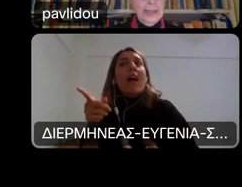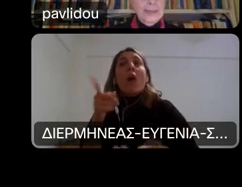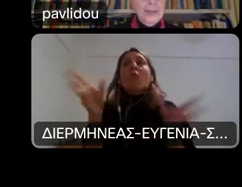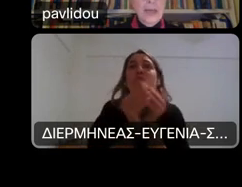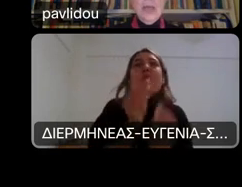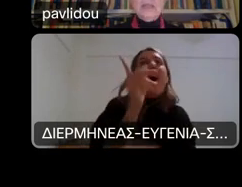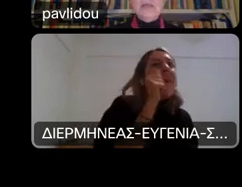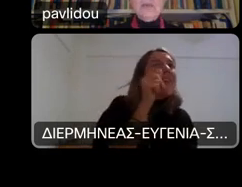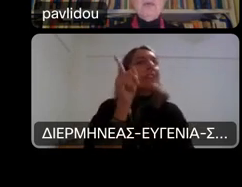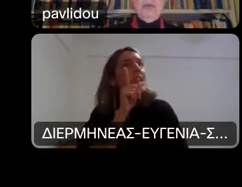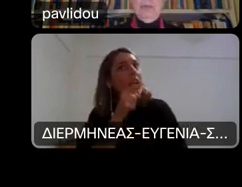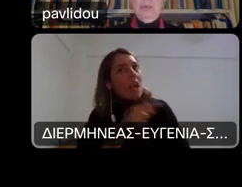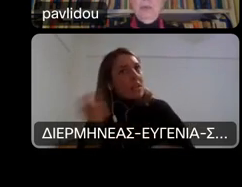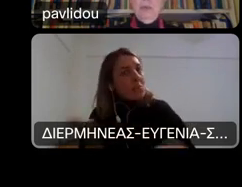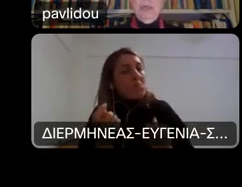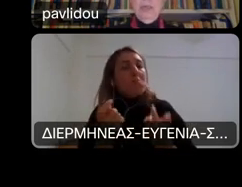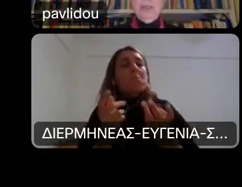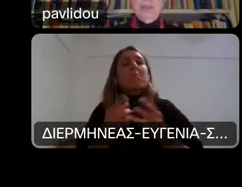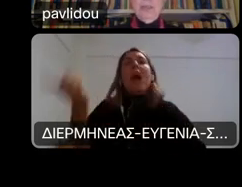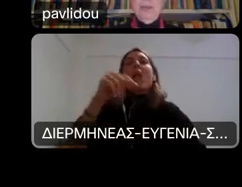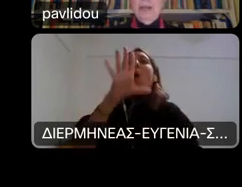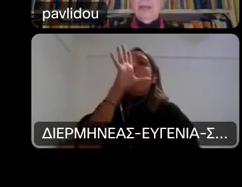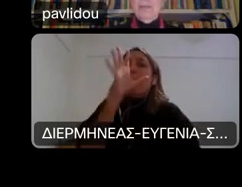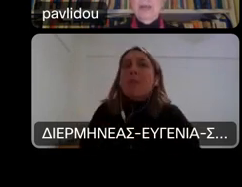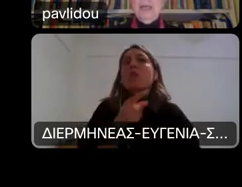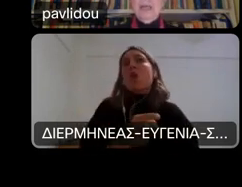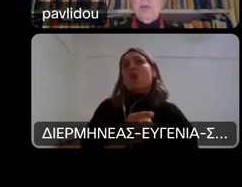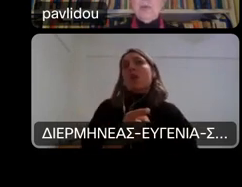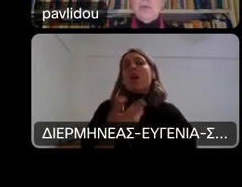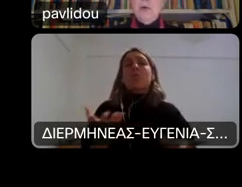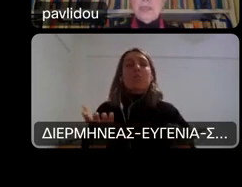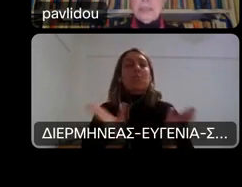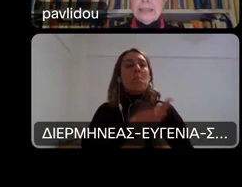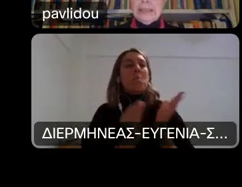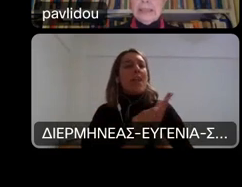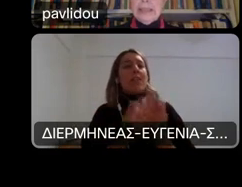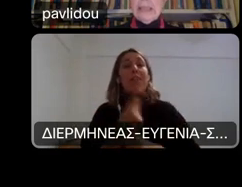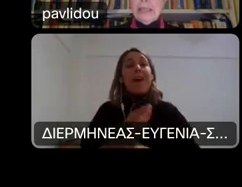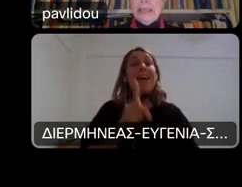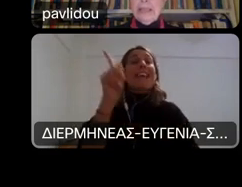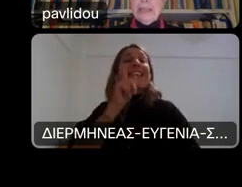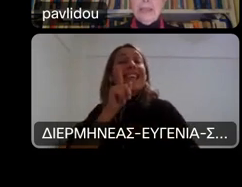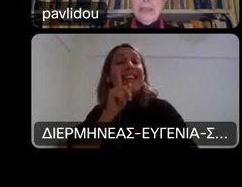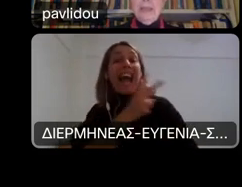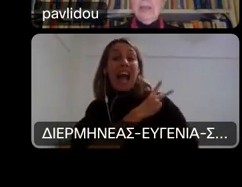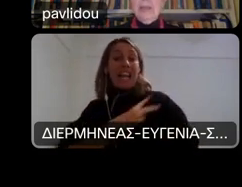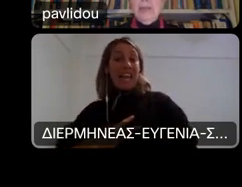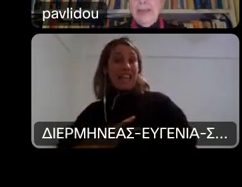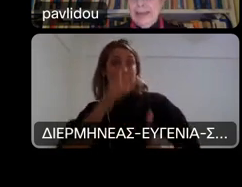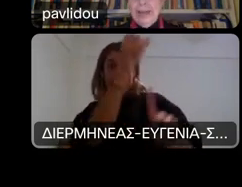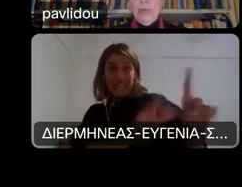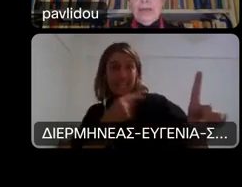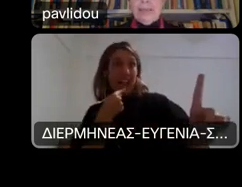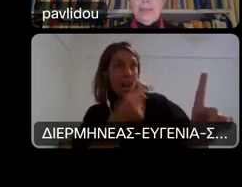και γυναίκες, σε επίπεδο πραγματολογίας, για παράδειγμα η προσφώνηση «κυρία καθηγήτρια», δεν